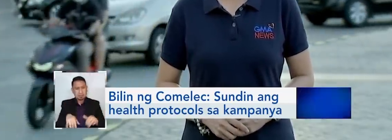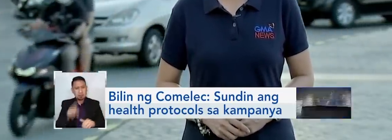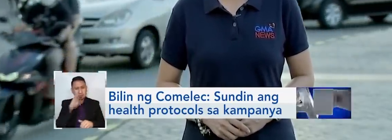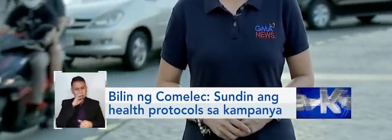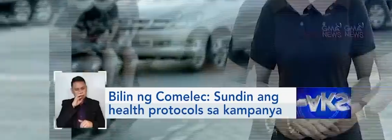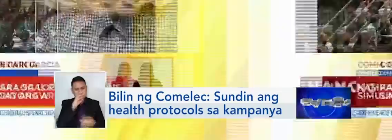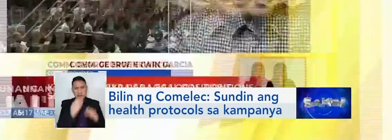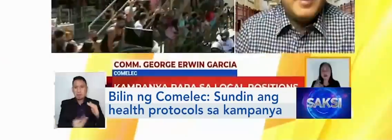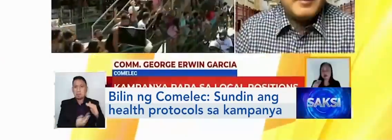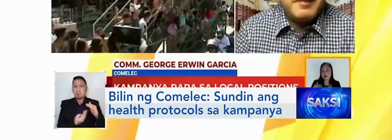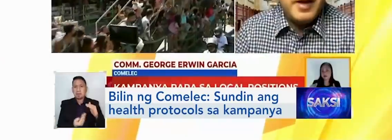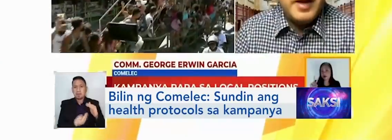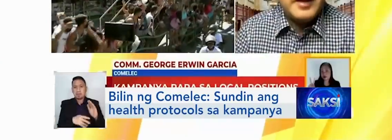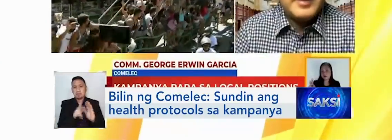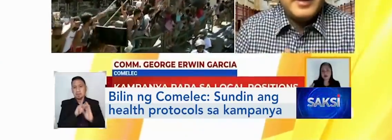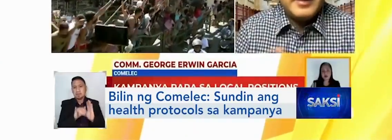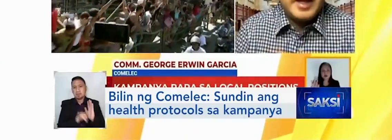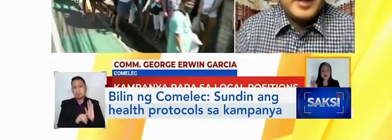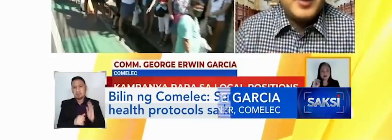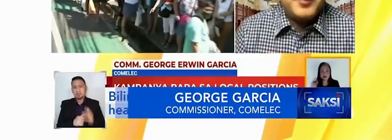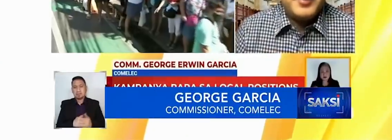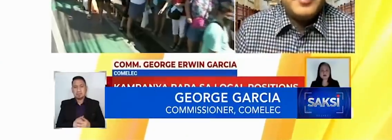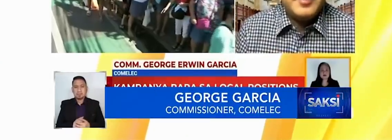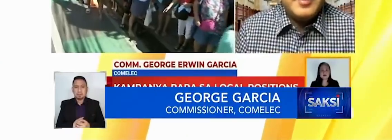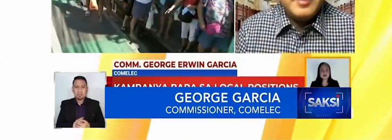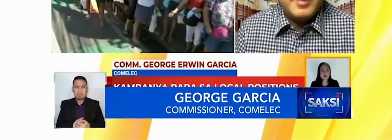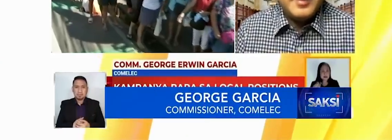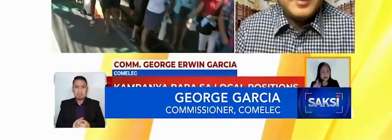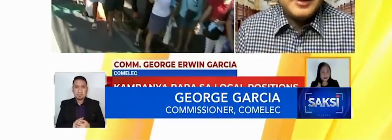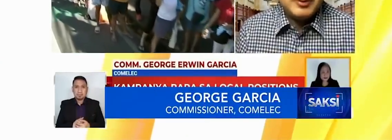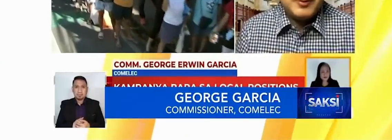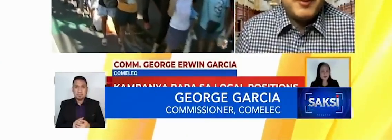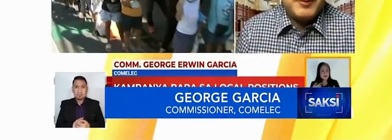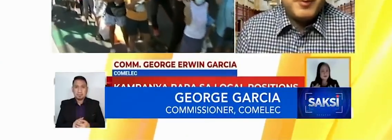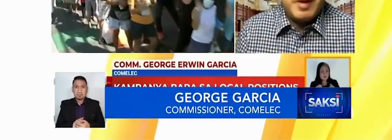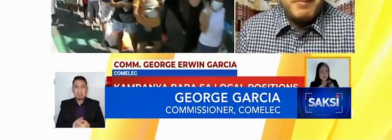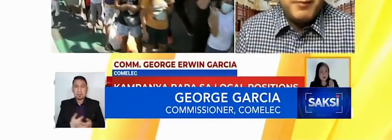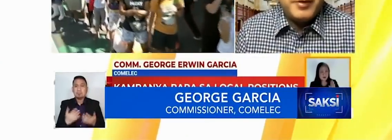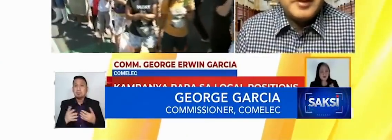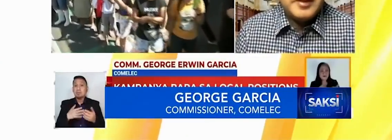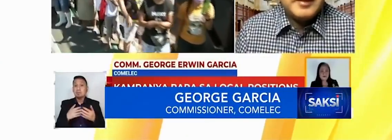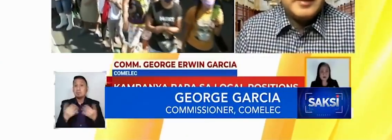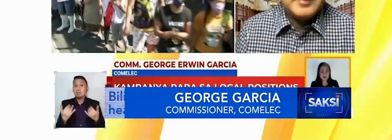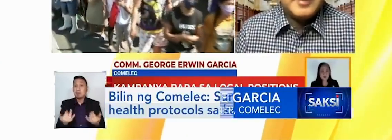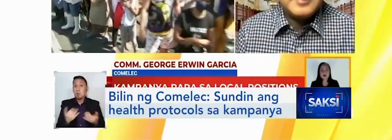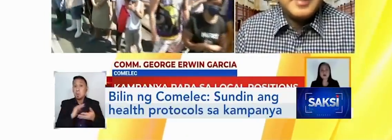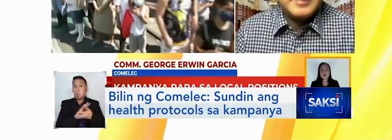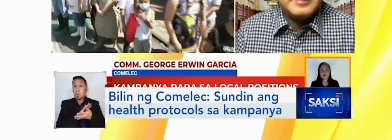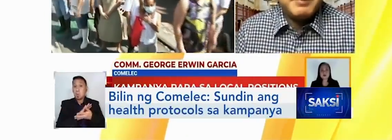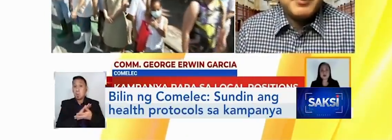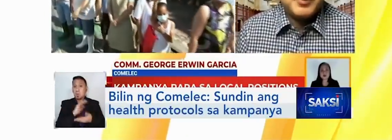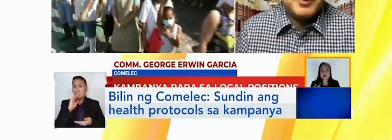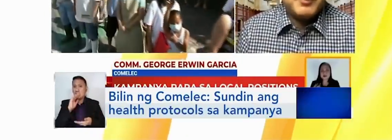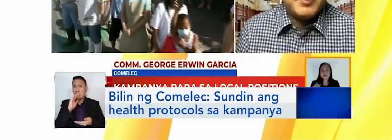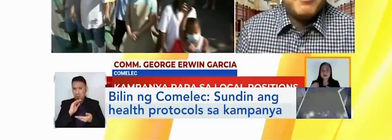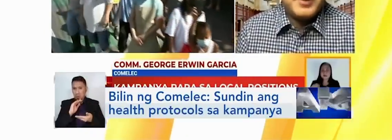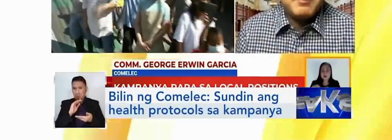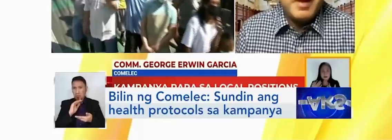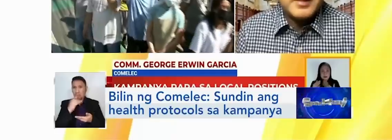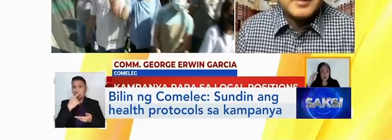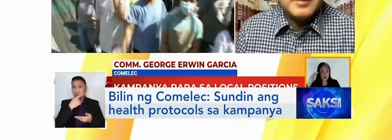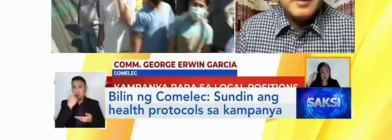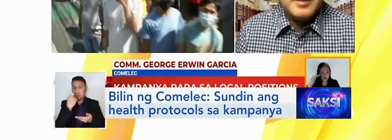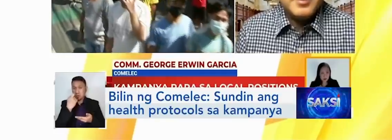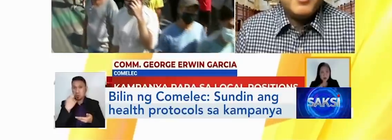health protocols. Hanggat maaari, tayo po'y nakaligtas dito sa COVID, bumaba po ang insidente natin dahil sa lagi natin pagsusuot po ng